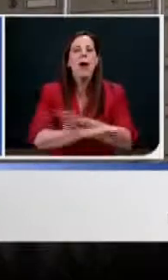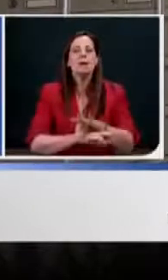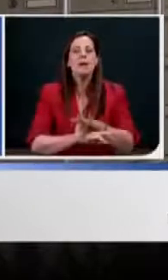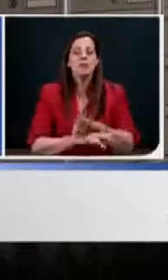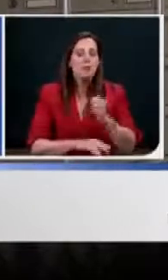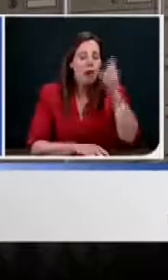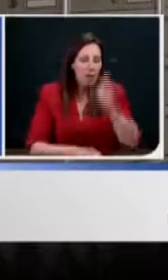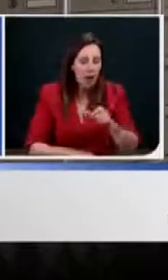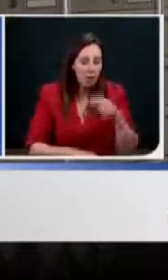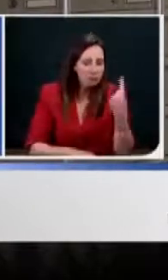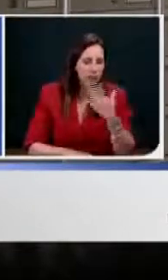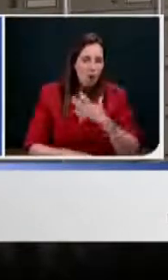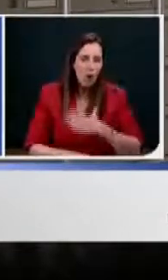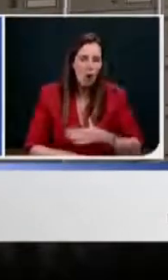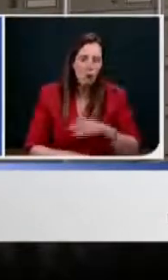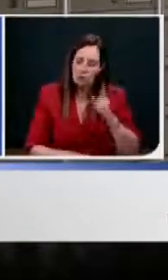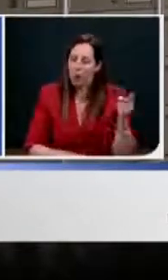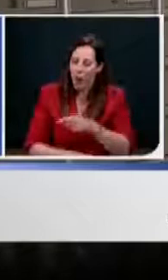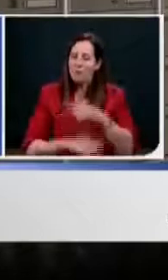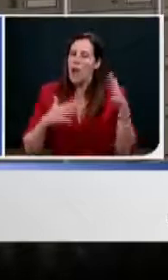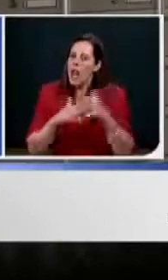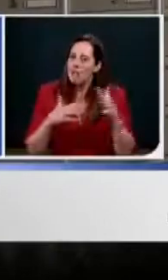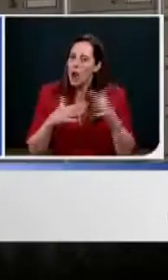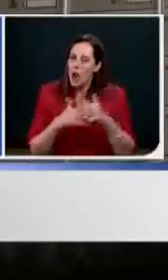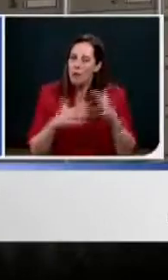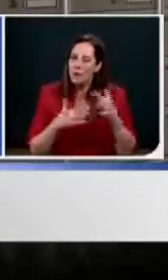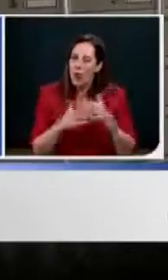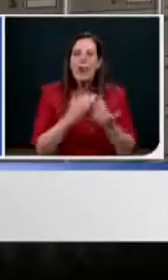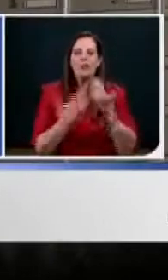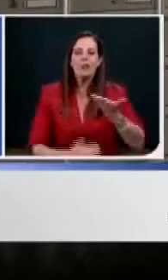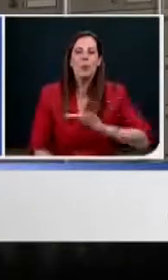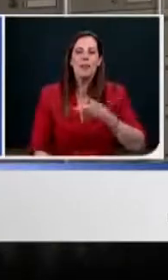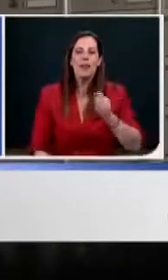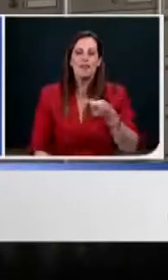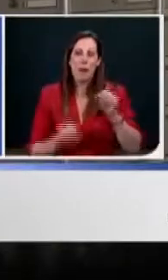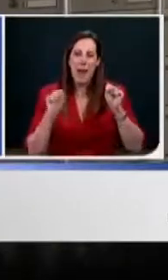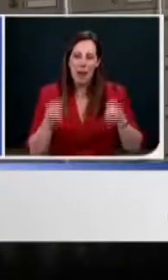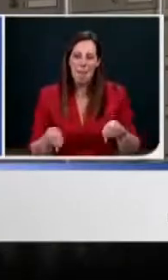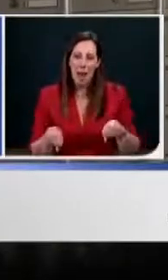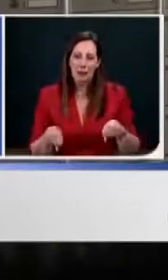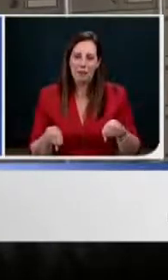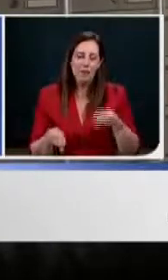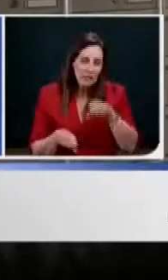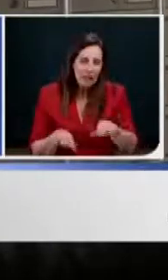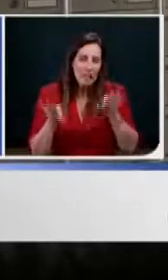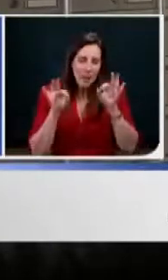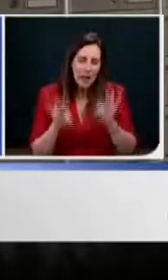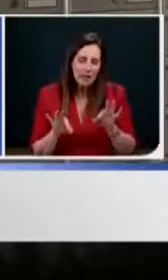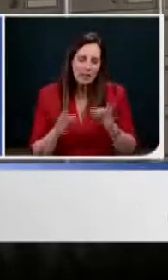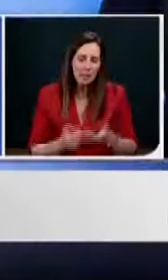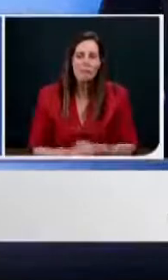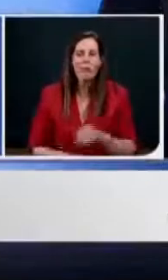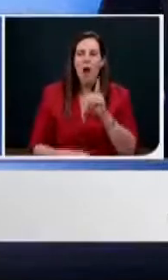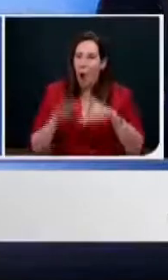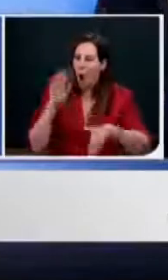רוצה, אסור לא להכניס אותו לנכס ולבדוק לפני מסירת הדירה, שזה בעצם כן. מה שקורה. כרגע,